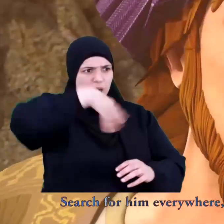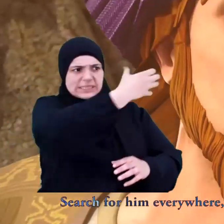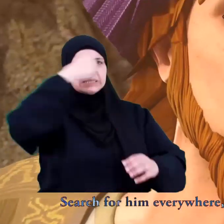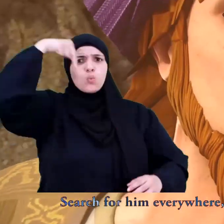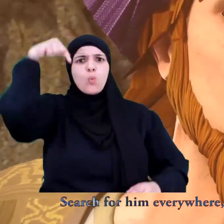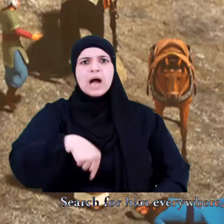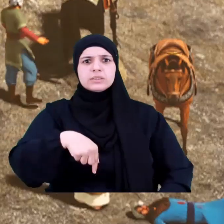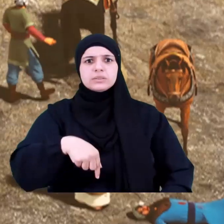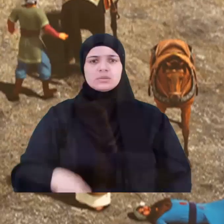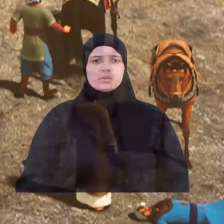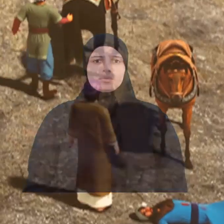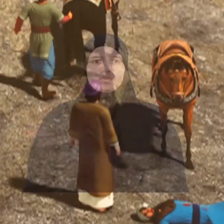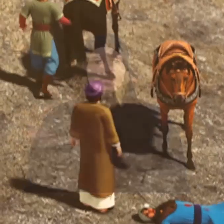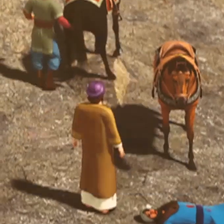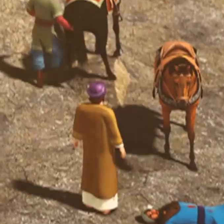يدي فوراً.